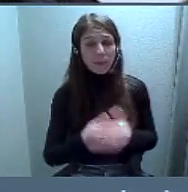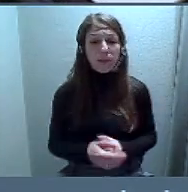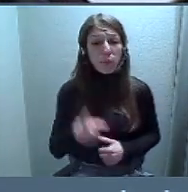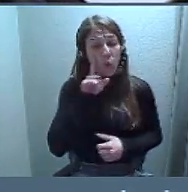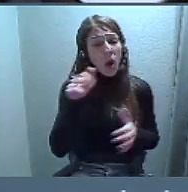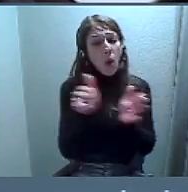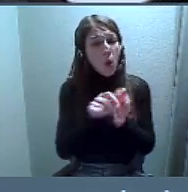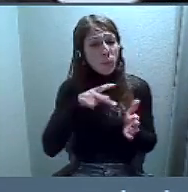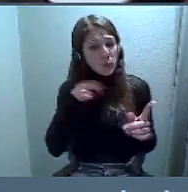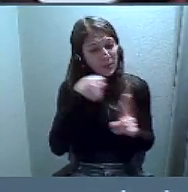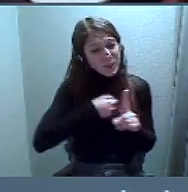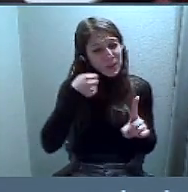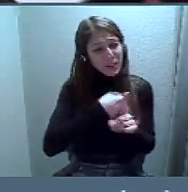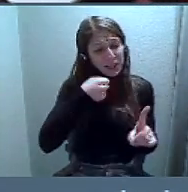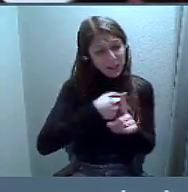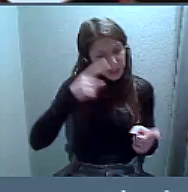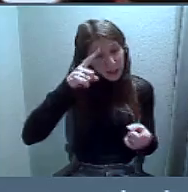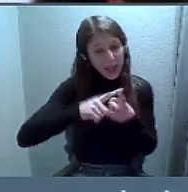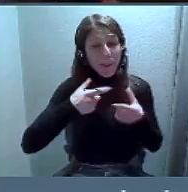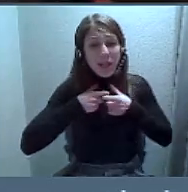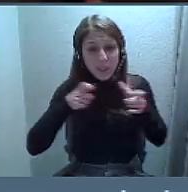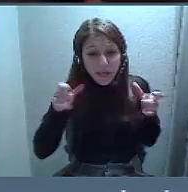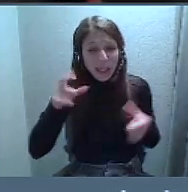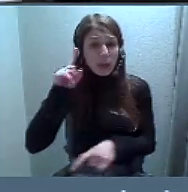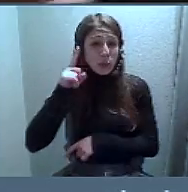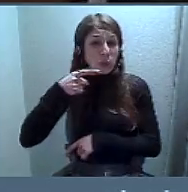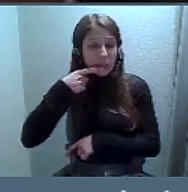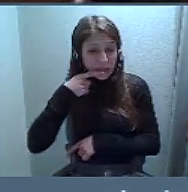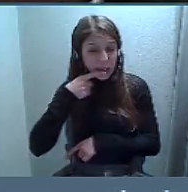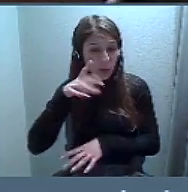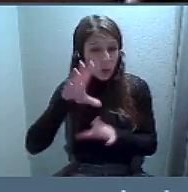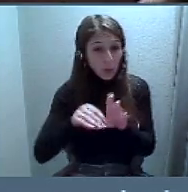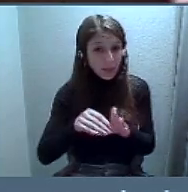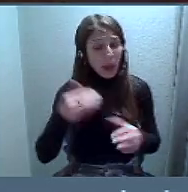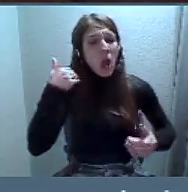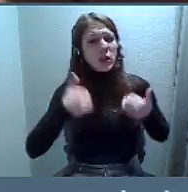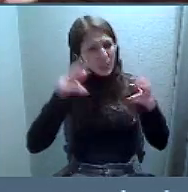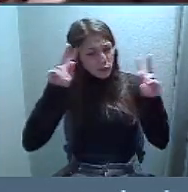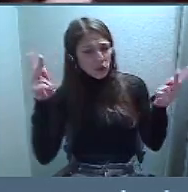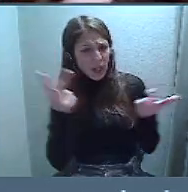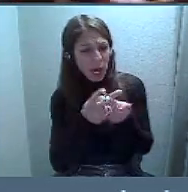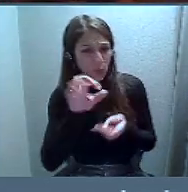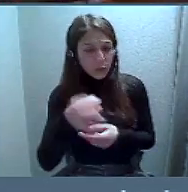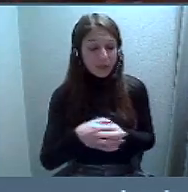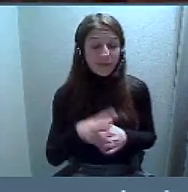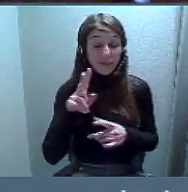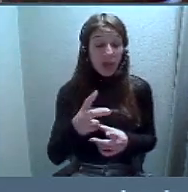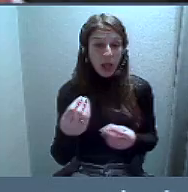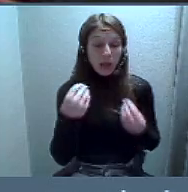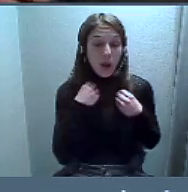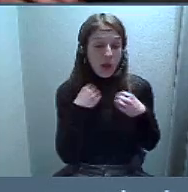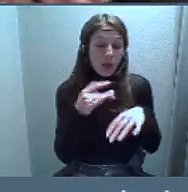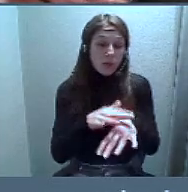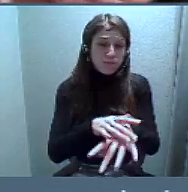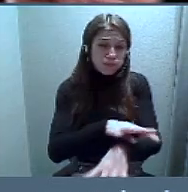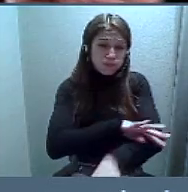que je travaille sur l'accessibilité par rapport à la surdité, mais aussi par rapport au handicap en général. Et j'ai trouvé très, très émouvant, comme ça, de voir le regard que vous